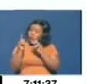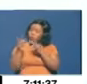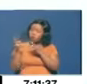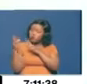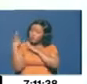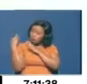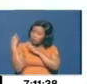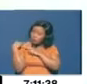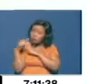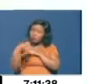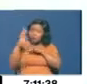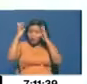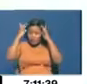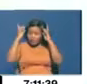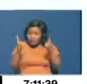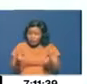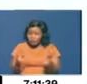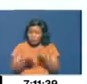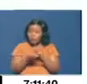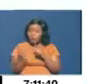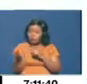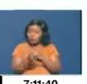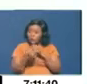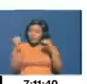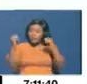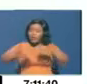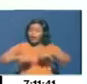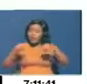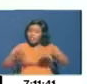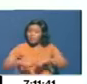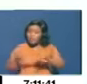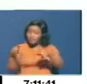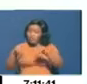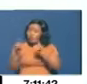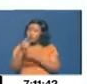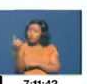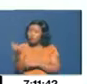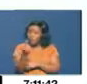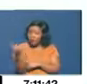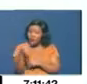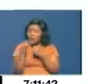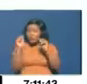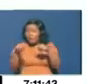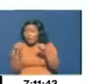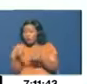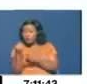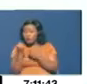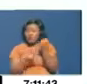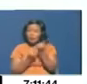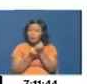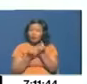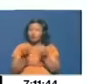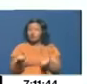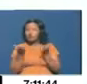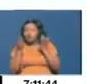na makubaliano yenu wawili, nyinyi wenyewe ndio mnaweza kuvunja ndoa yenu au kuirekebisha